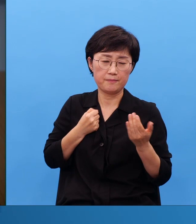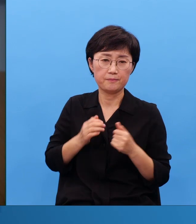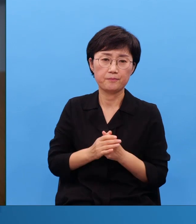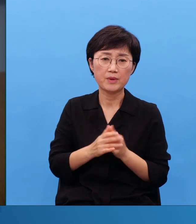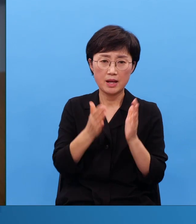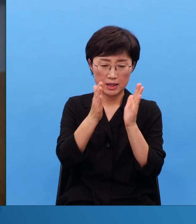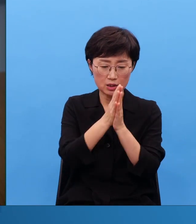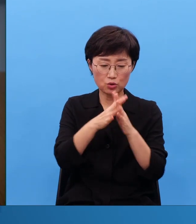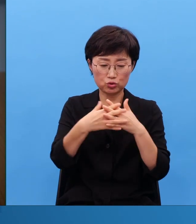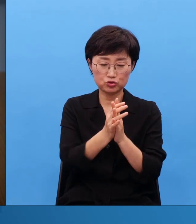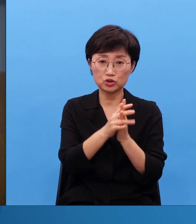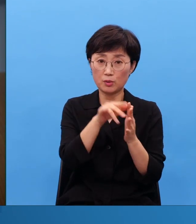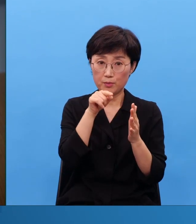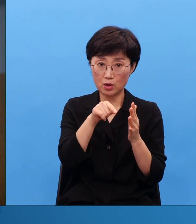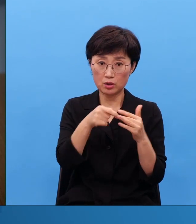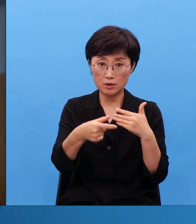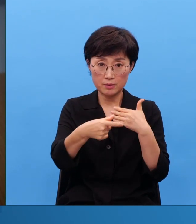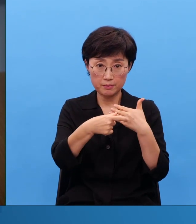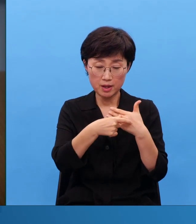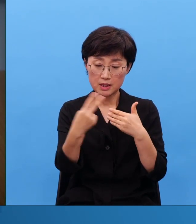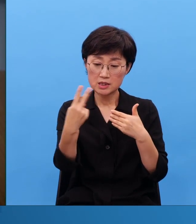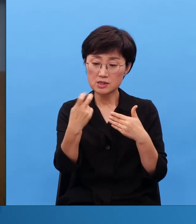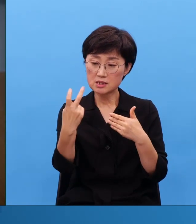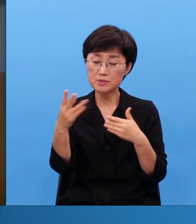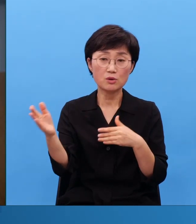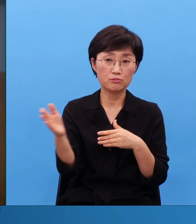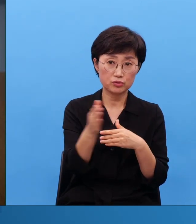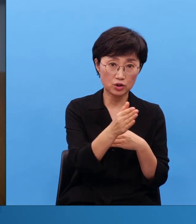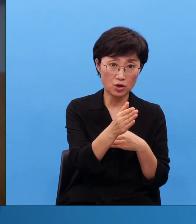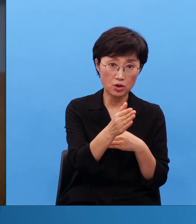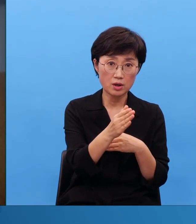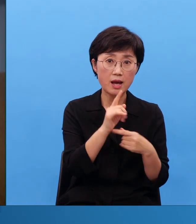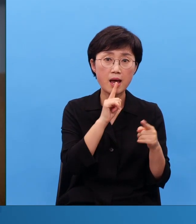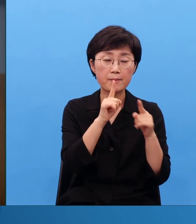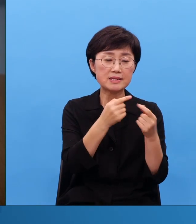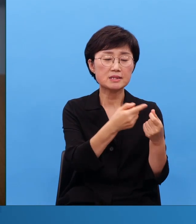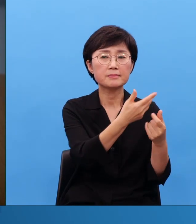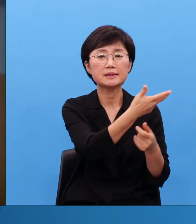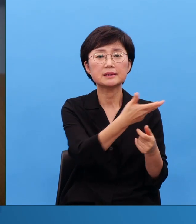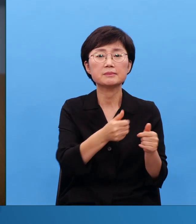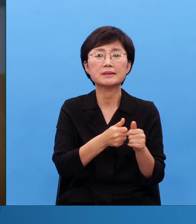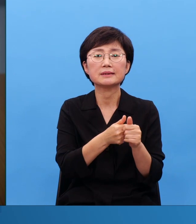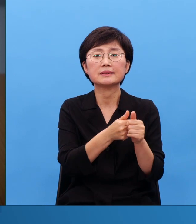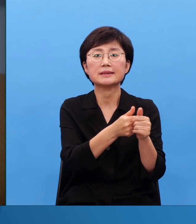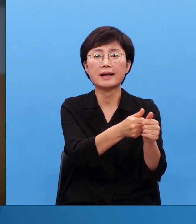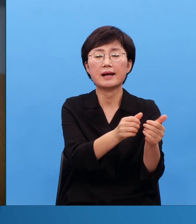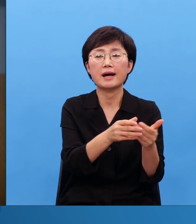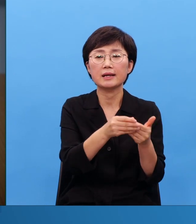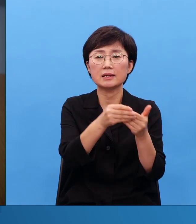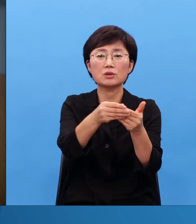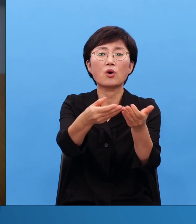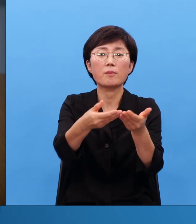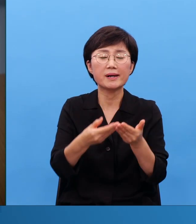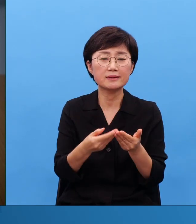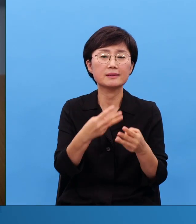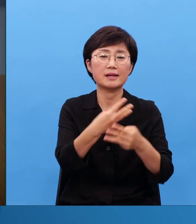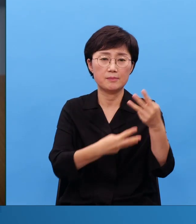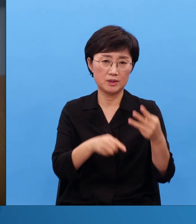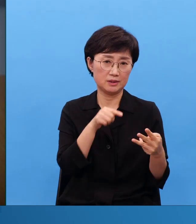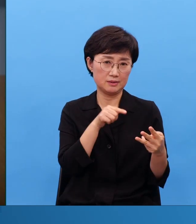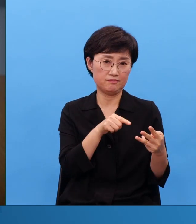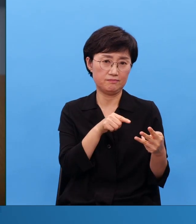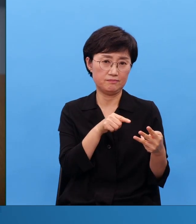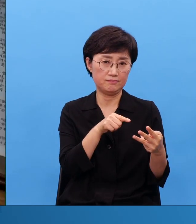기도수첩의 표지는 2022년 8월부터 말씀의 흐름을 따라 현장에서 인도받고 있는 렘넌트들이 그